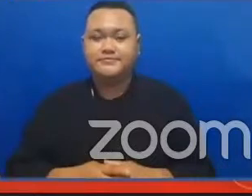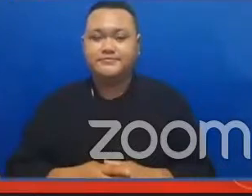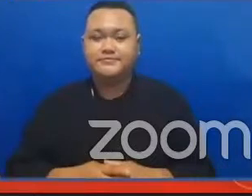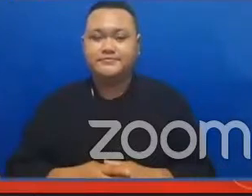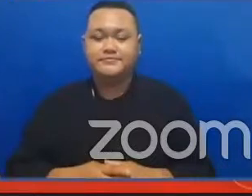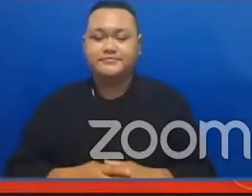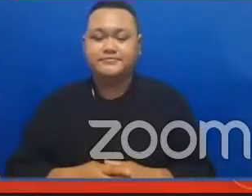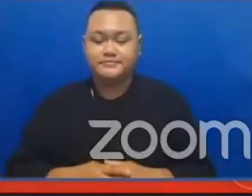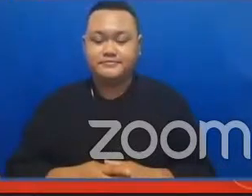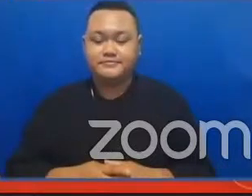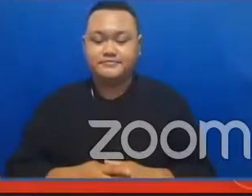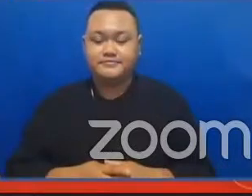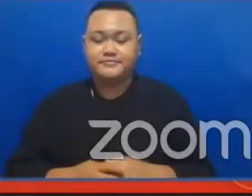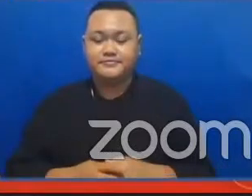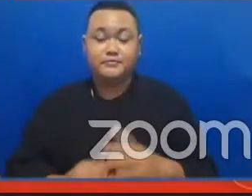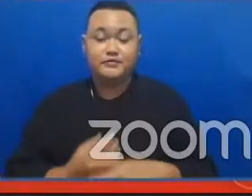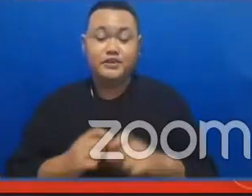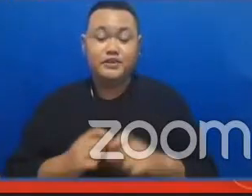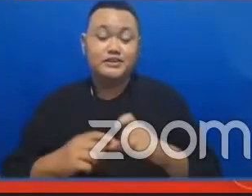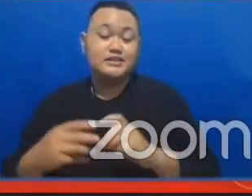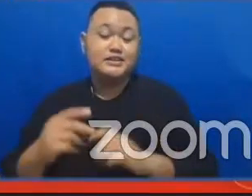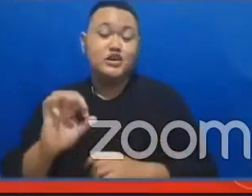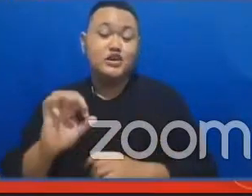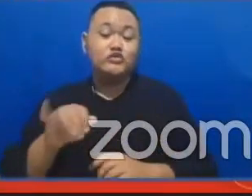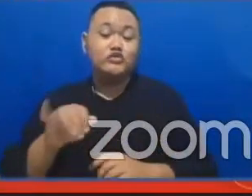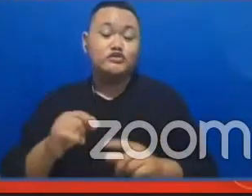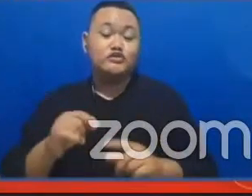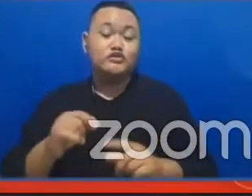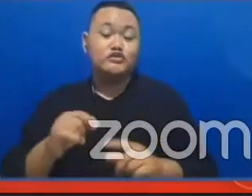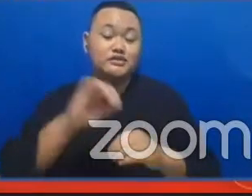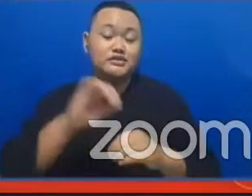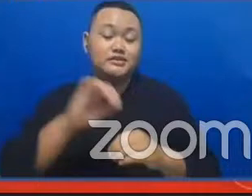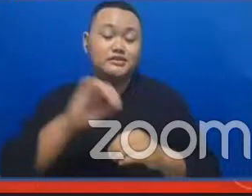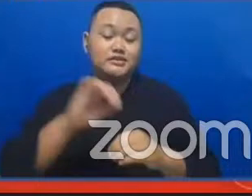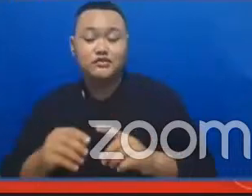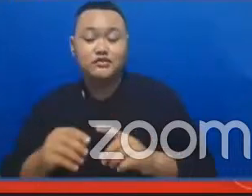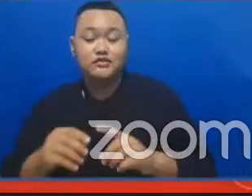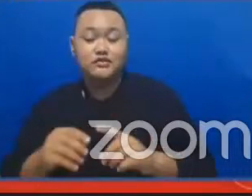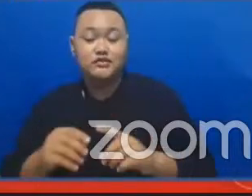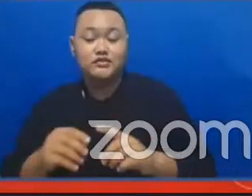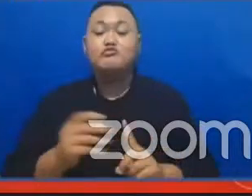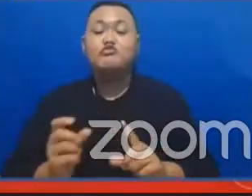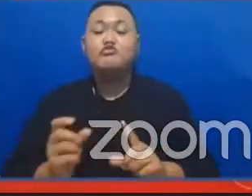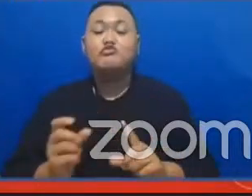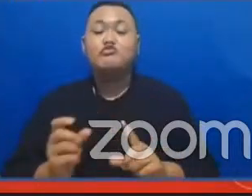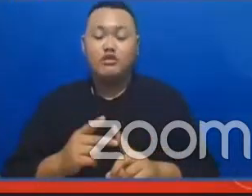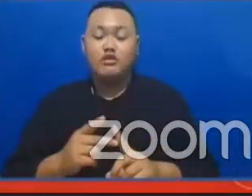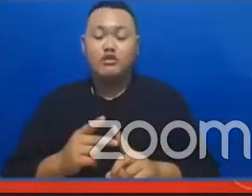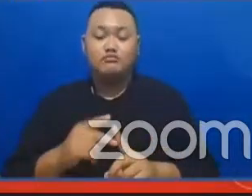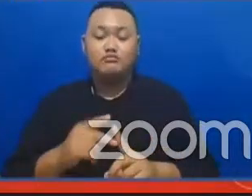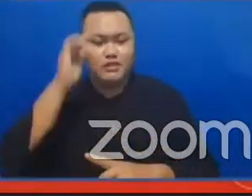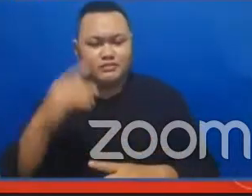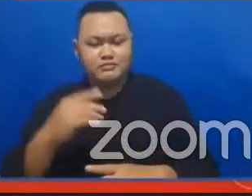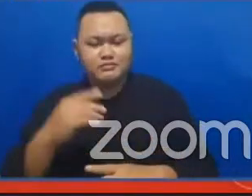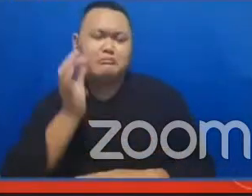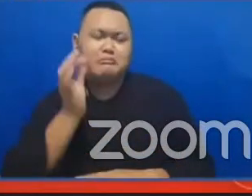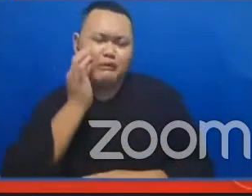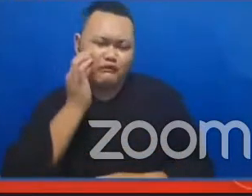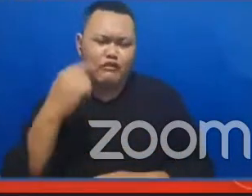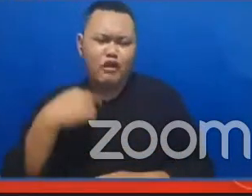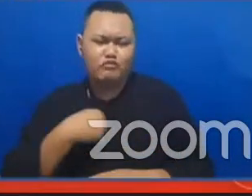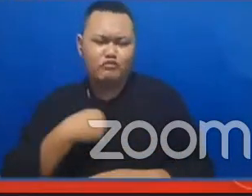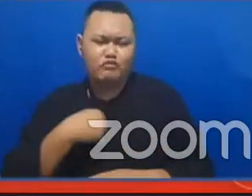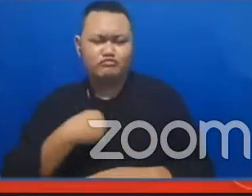ini. Bunga seroja di atas para, jatuh ditimpa buah berangan. Andai kata tersilap